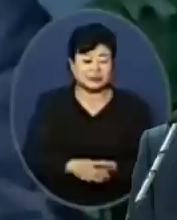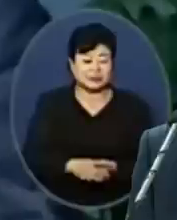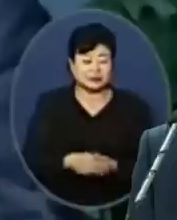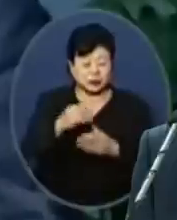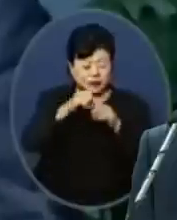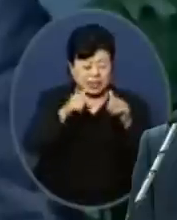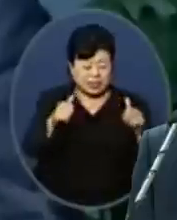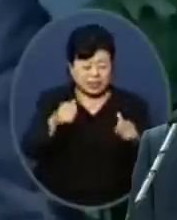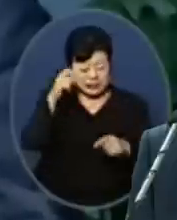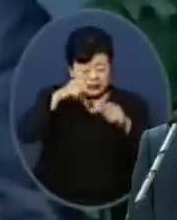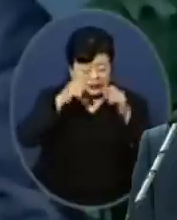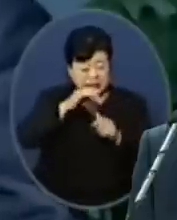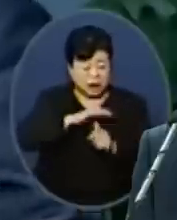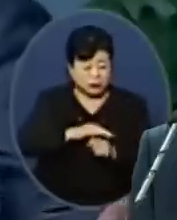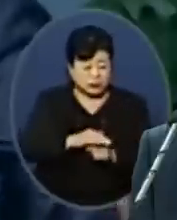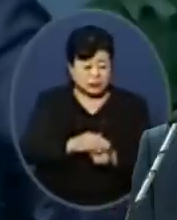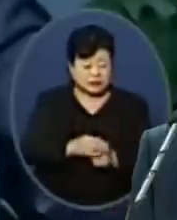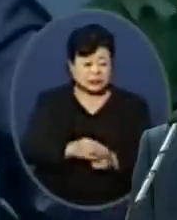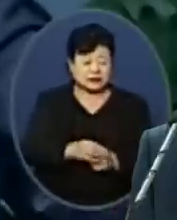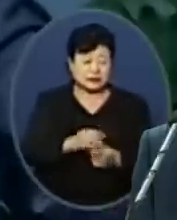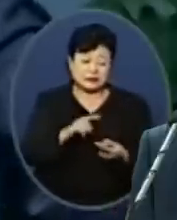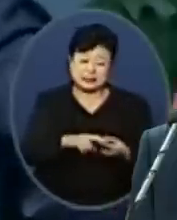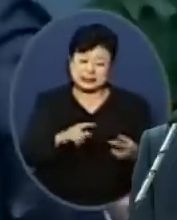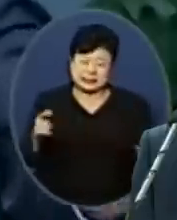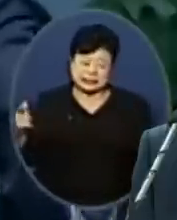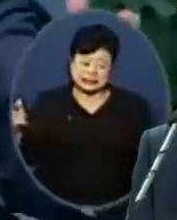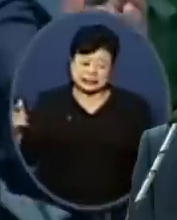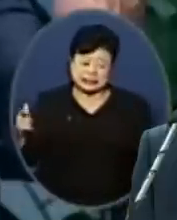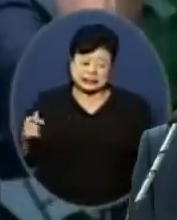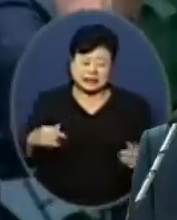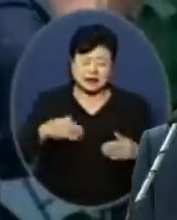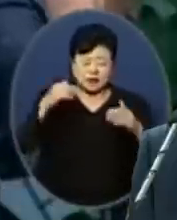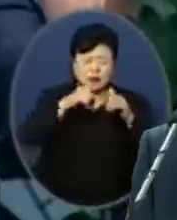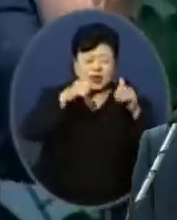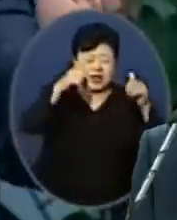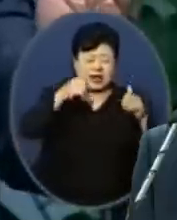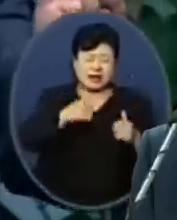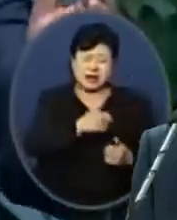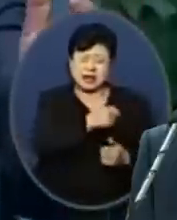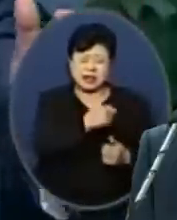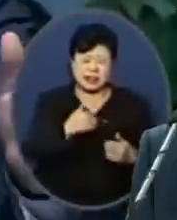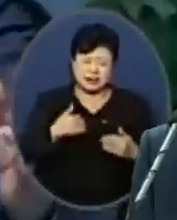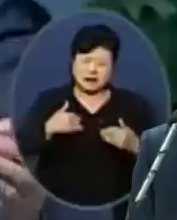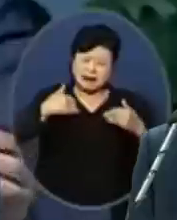골리앗과 사울이 상대가 됩니까? 골리앗 키가 6층이나 됩니다.